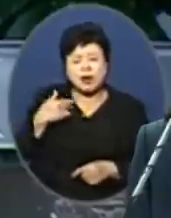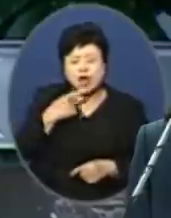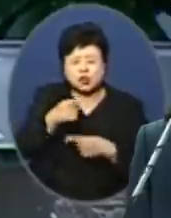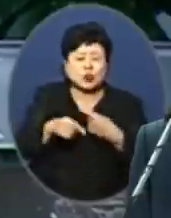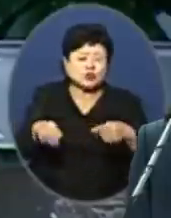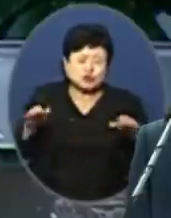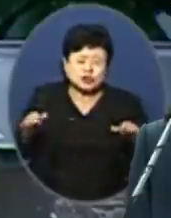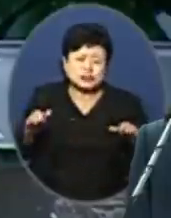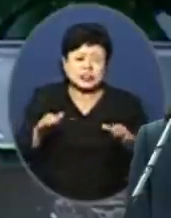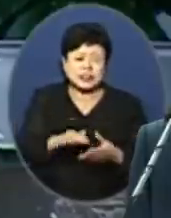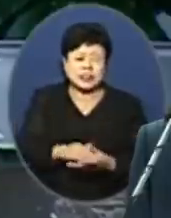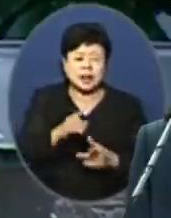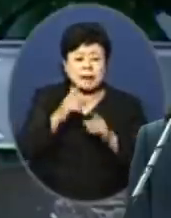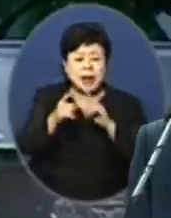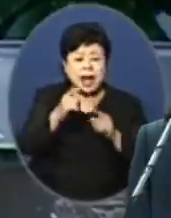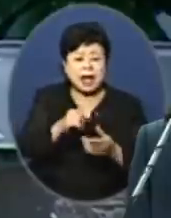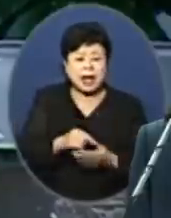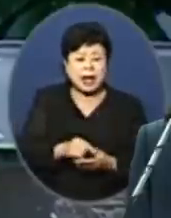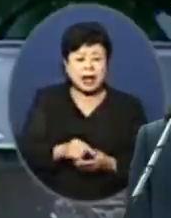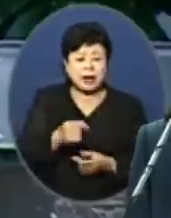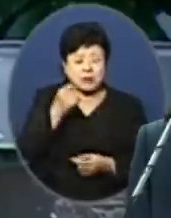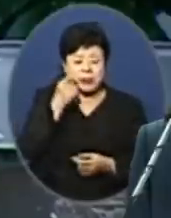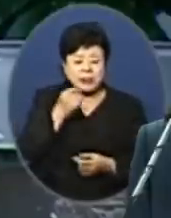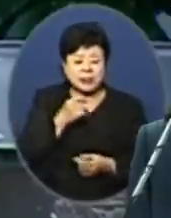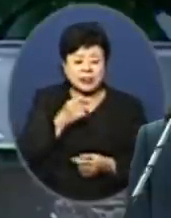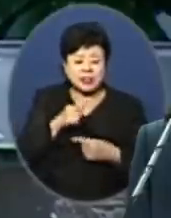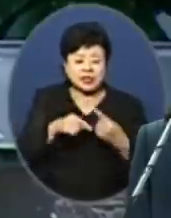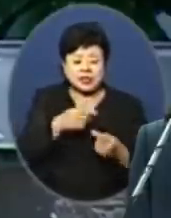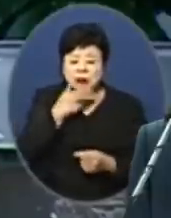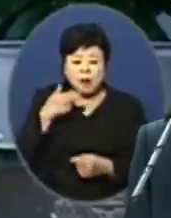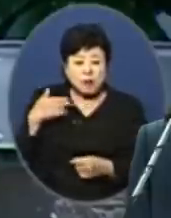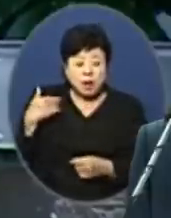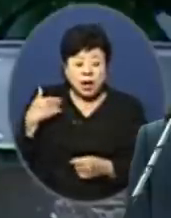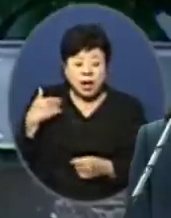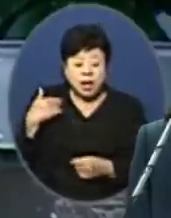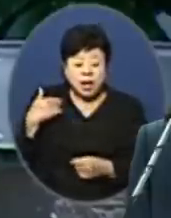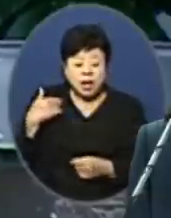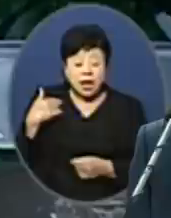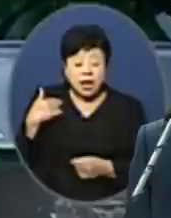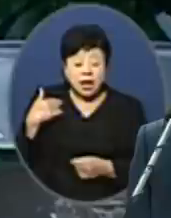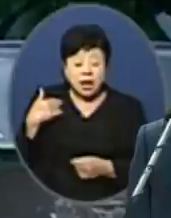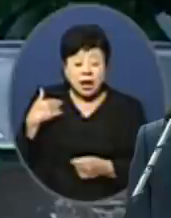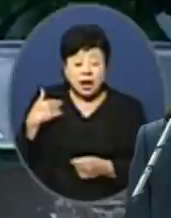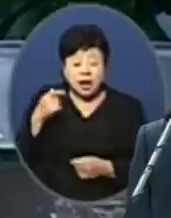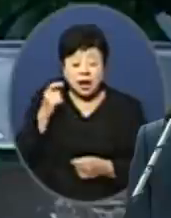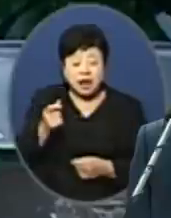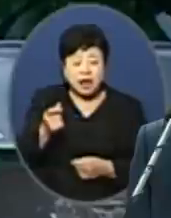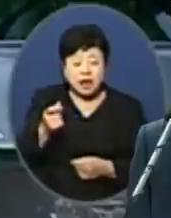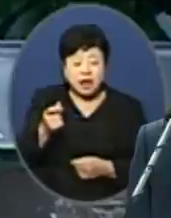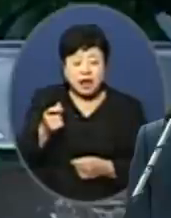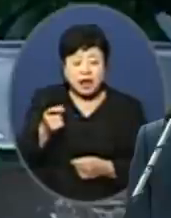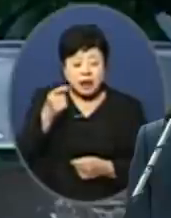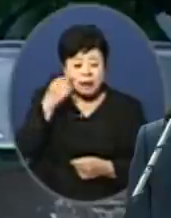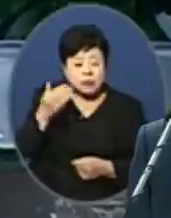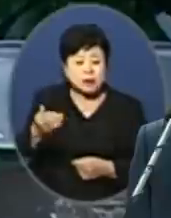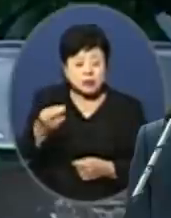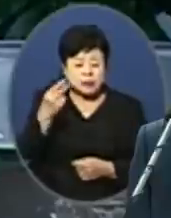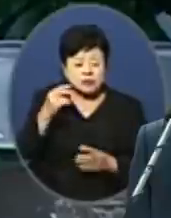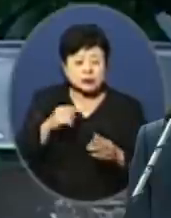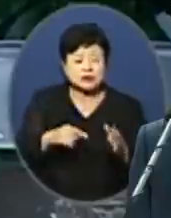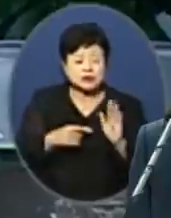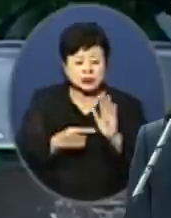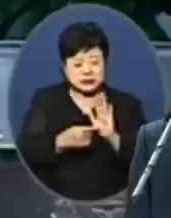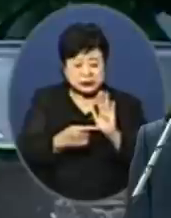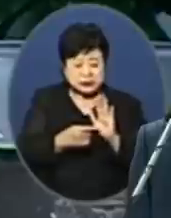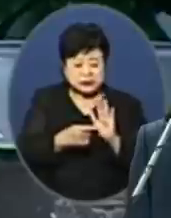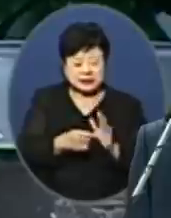독수리 말을 할 수가 없어요. 그 돼지 아주 강하게 묻습니다. 미국을